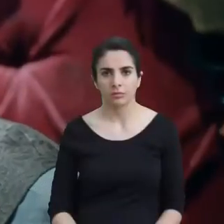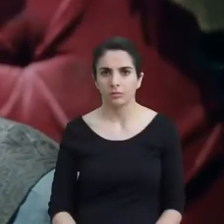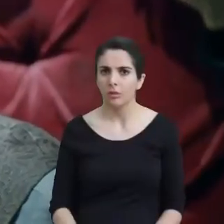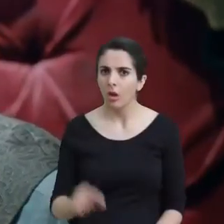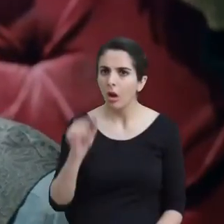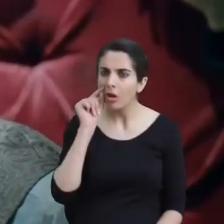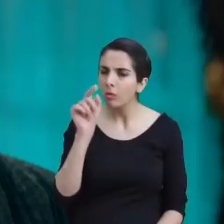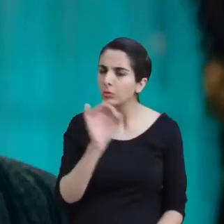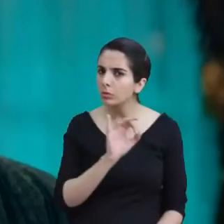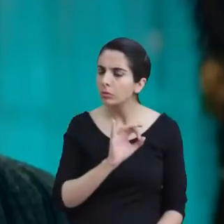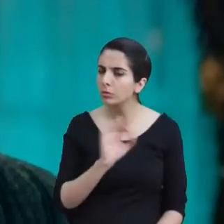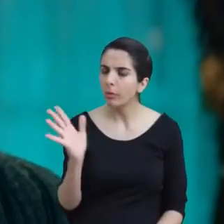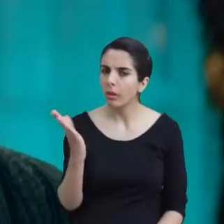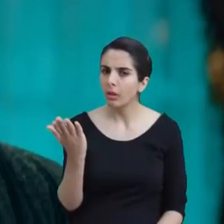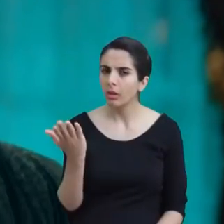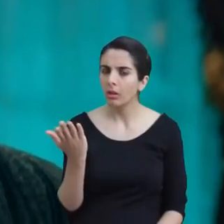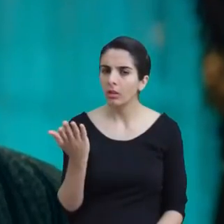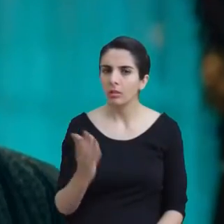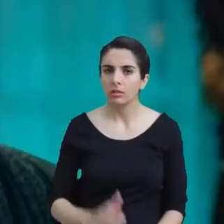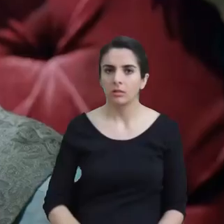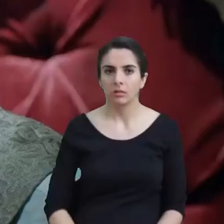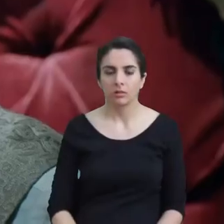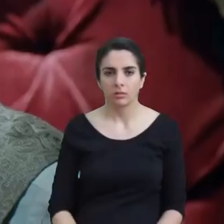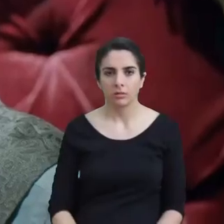Ne müthiş bir adam bulmuşuz.